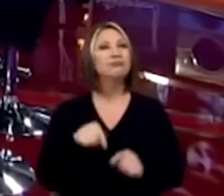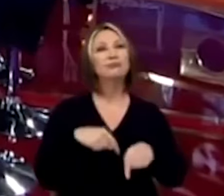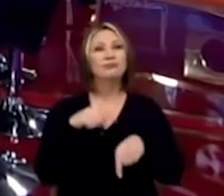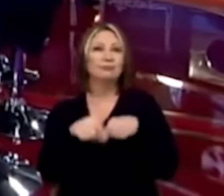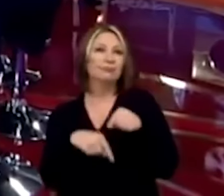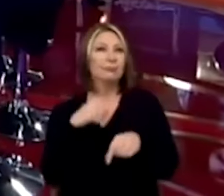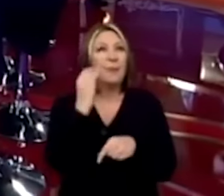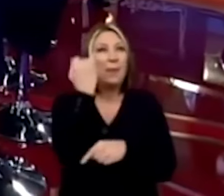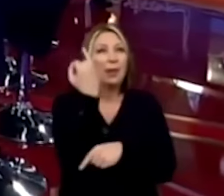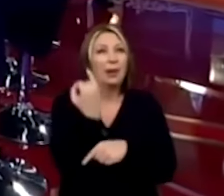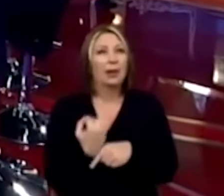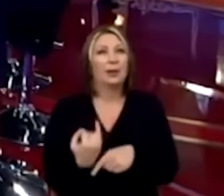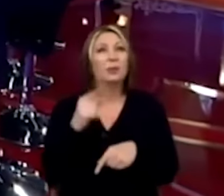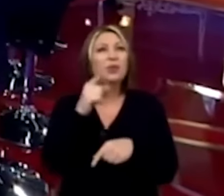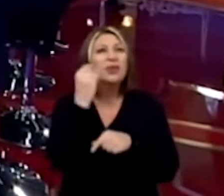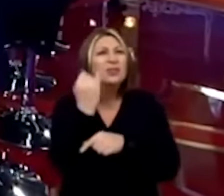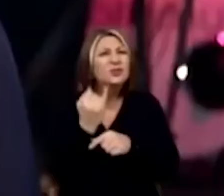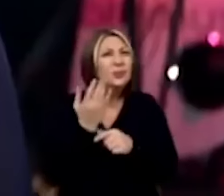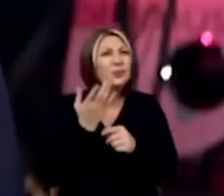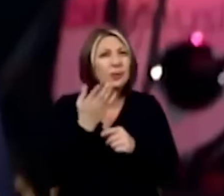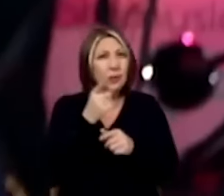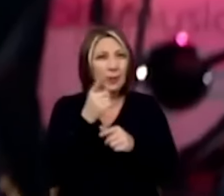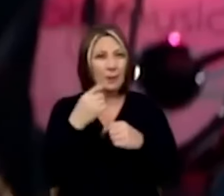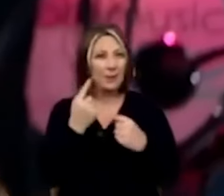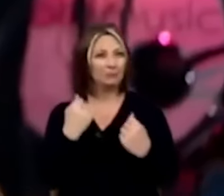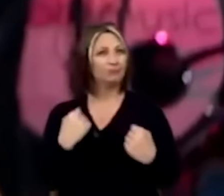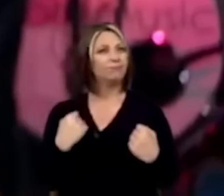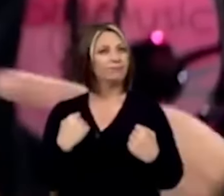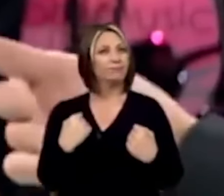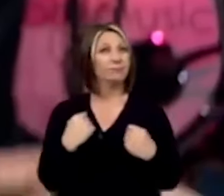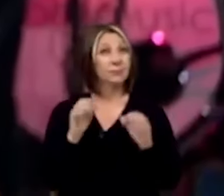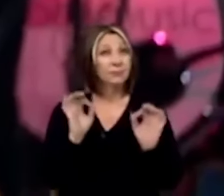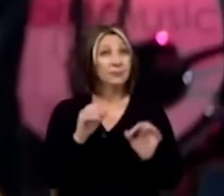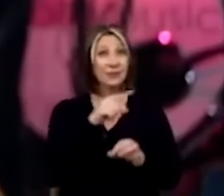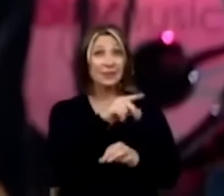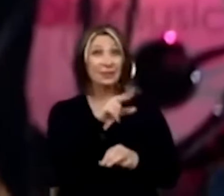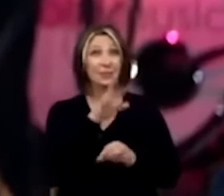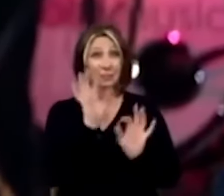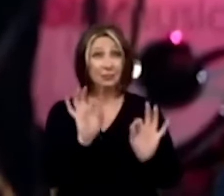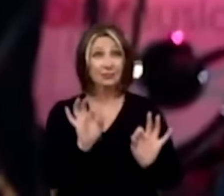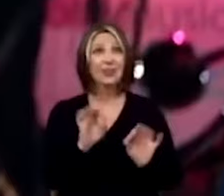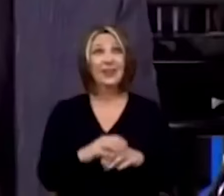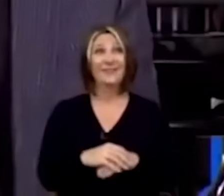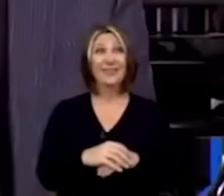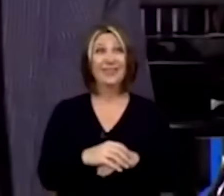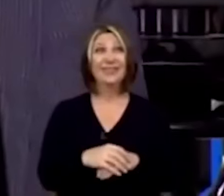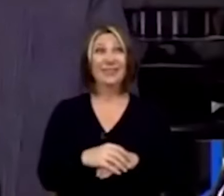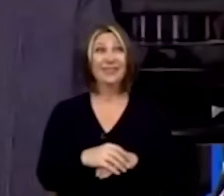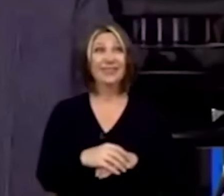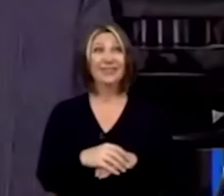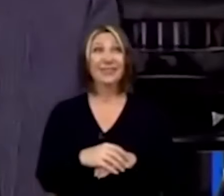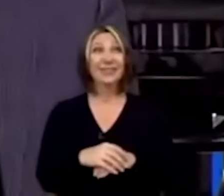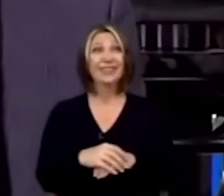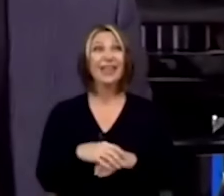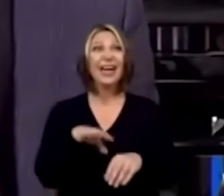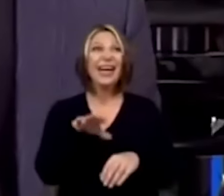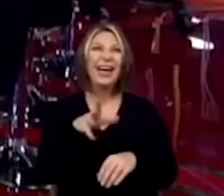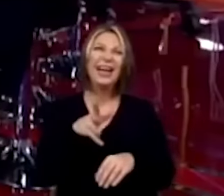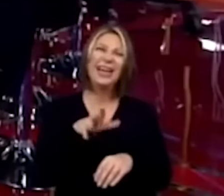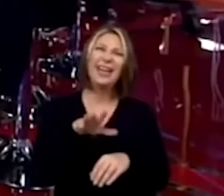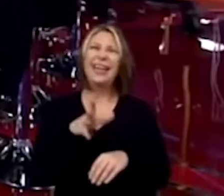Ya. Nasıl incecik olmuş ama bu kadar ince. Sen balık etiydin. Tabii. Sizin gibiydi değil mi efendim? Evet.